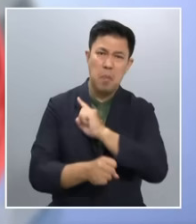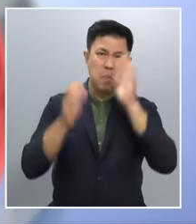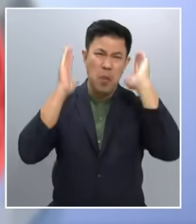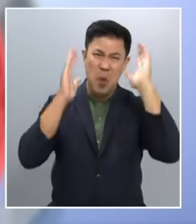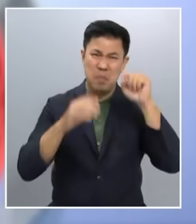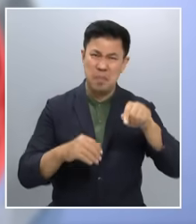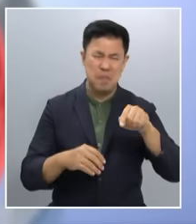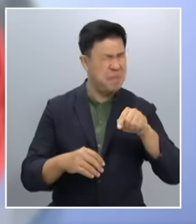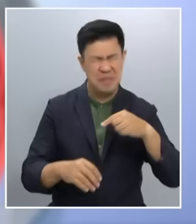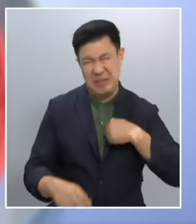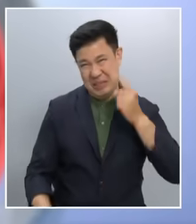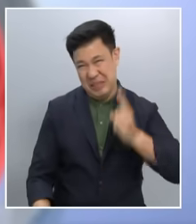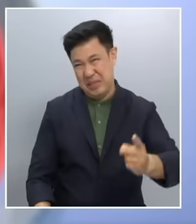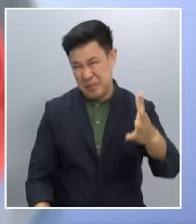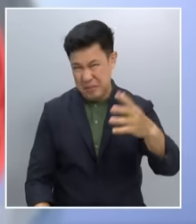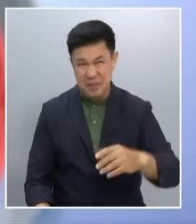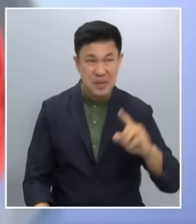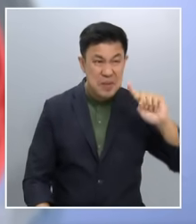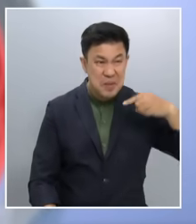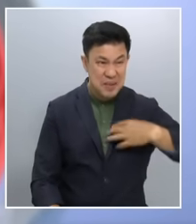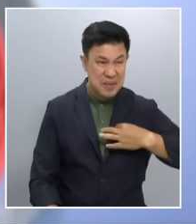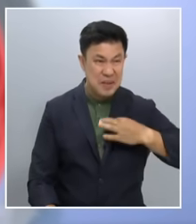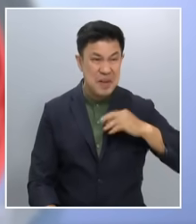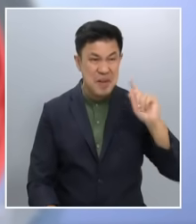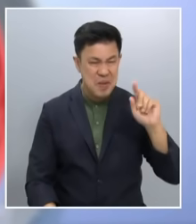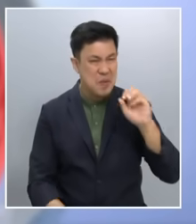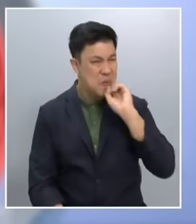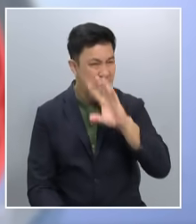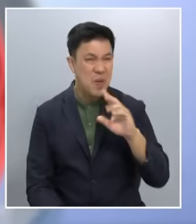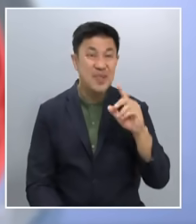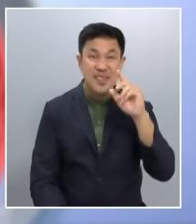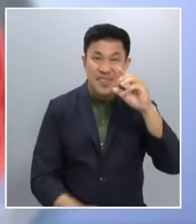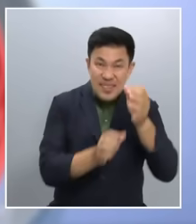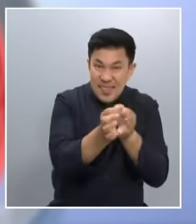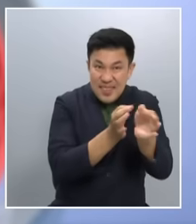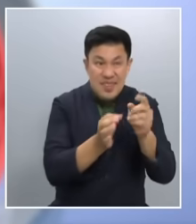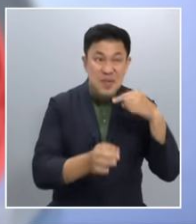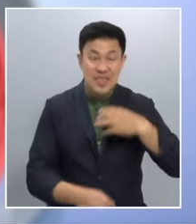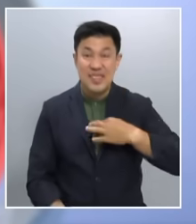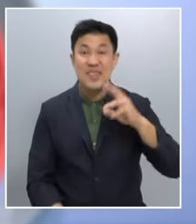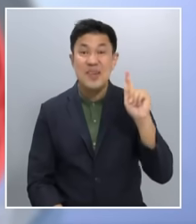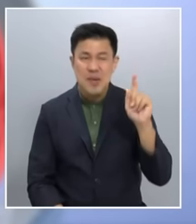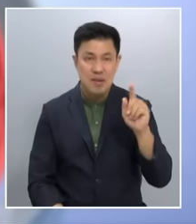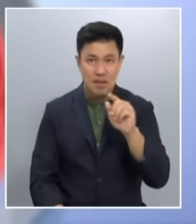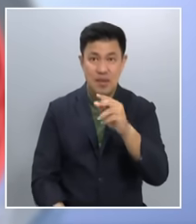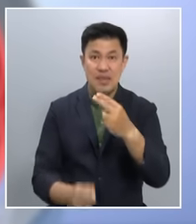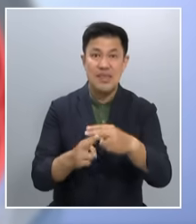ริงไม่ว่าจะเป็นคุณพัฒน์ที่พูดกับผมเมื่อเช้าพยายามจะบอกกับผมกับพี่ยุทธเมื่อเช้านี้ผมได้มีโอกาสคุยคุณพัฒน์ฟังไว้เลย